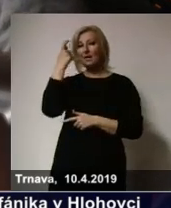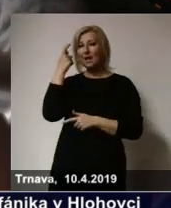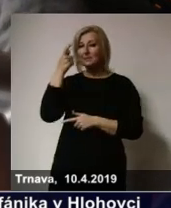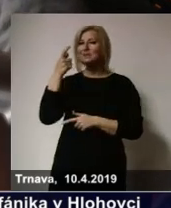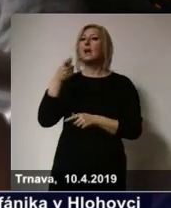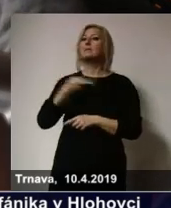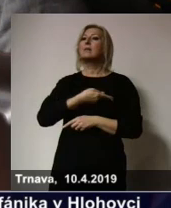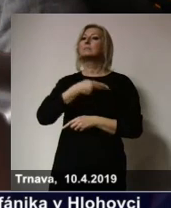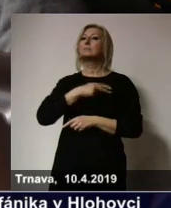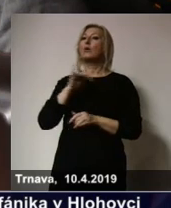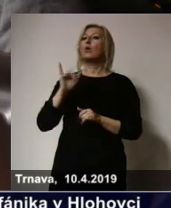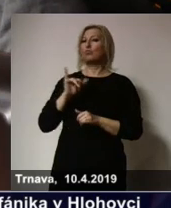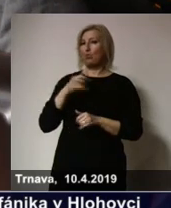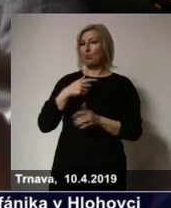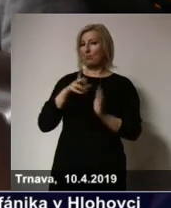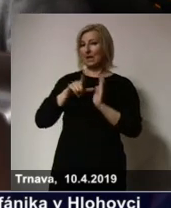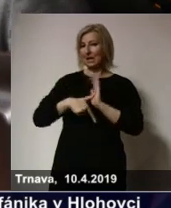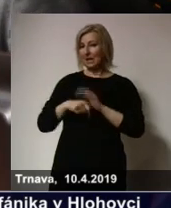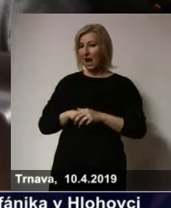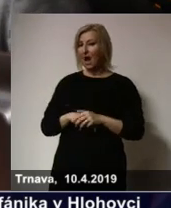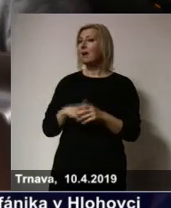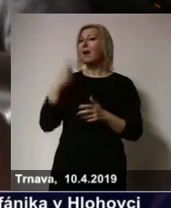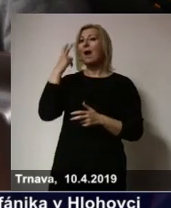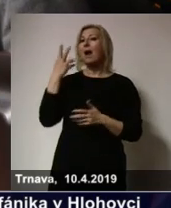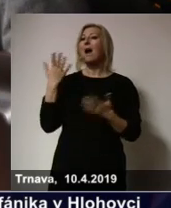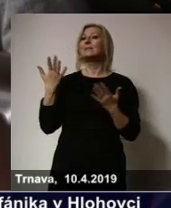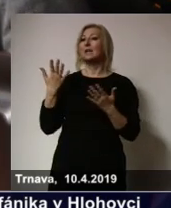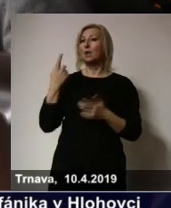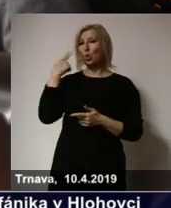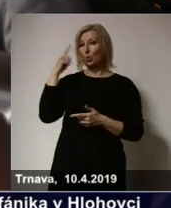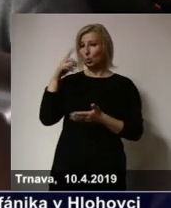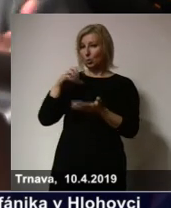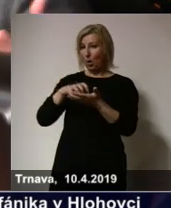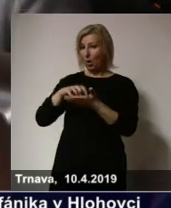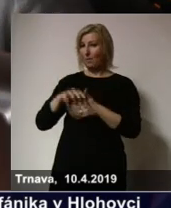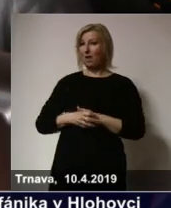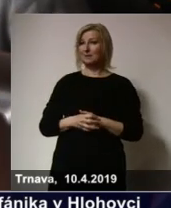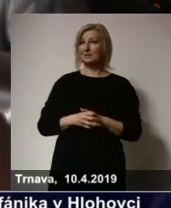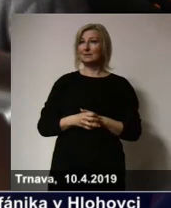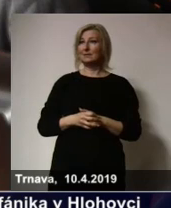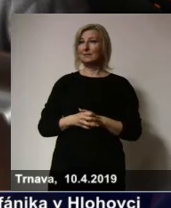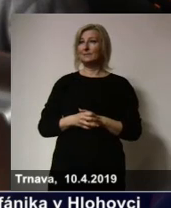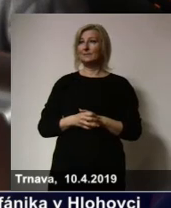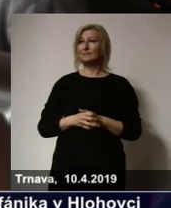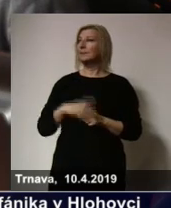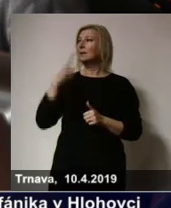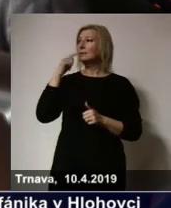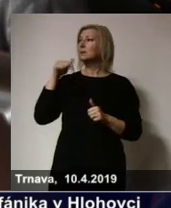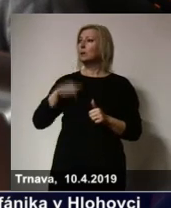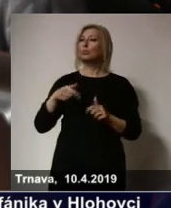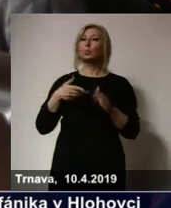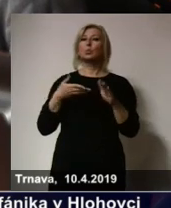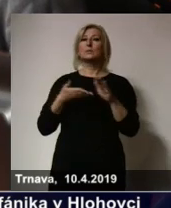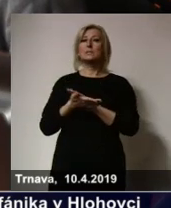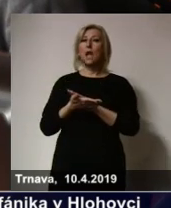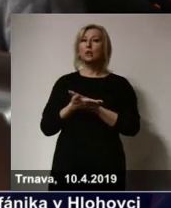zriaďovateľské pôsobnosti, najmä v kultúrnej oblasti. Máme tu teda zástupcu, ktorý bol